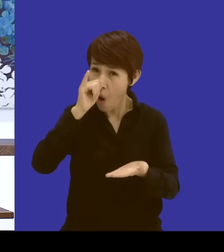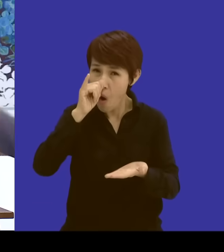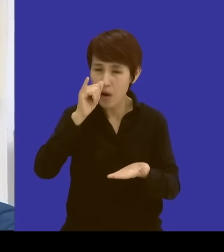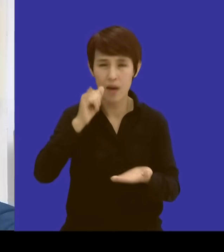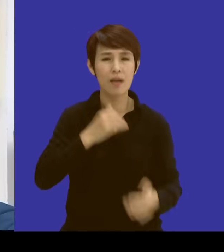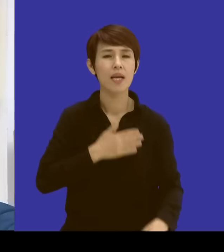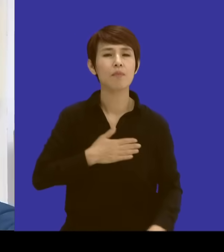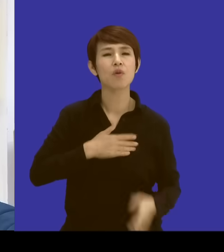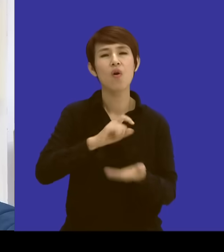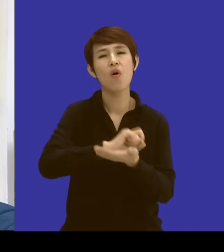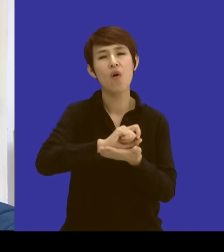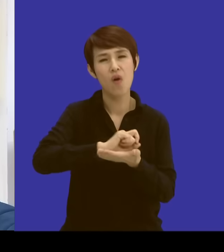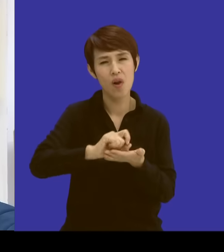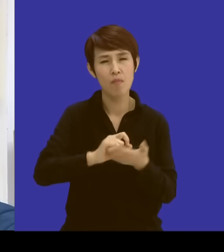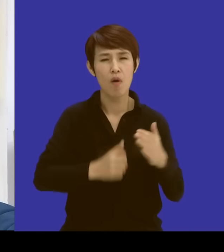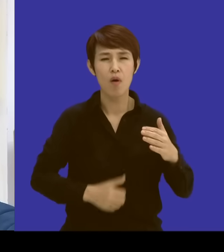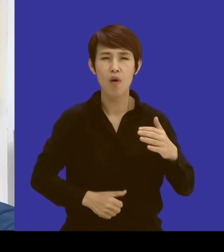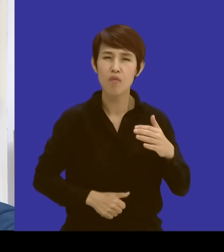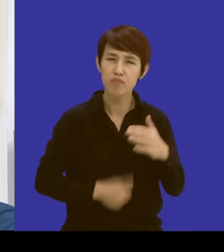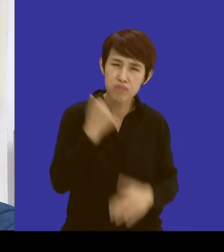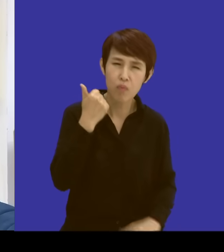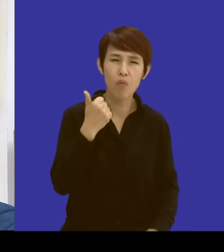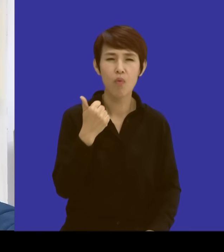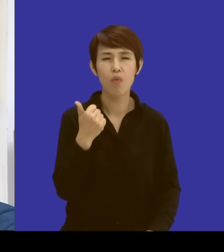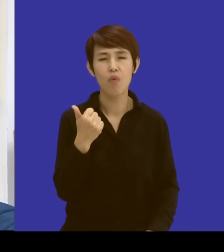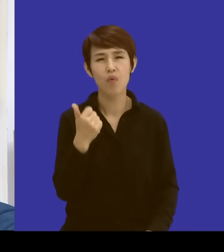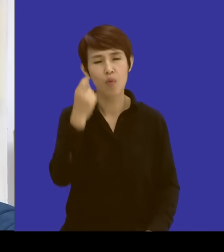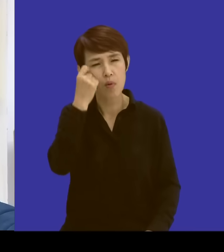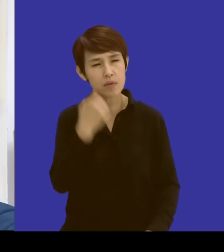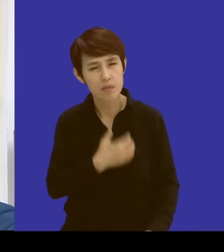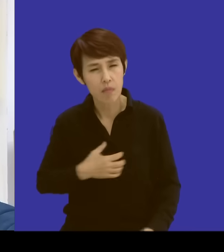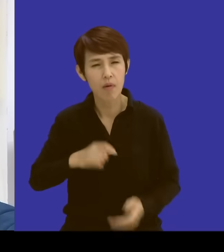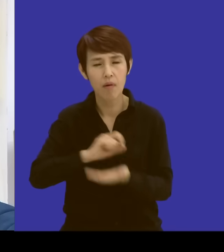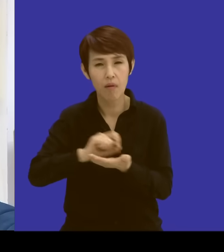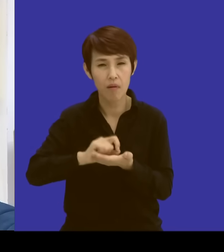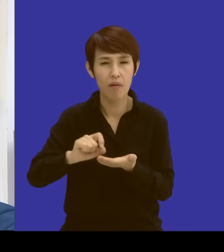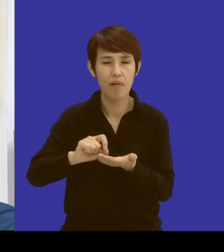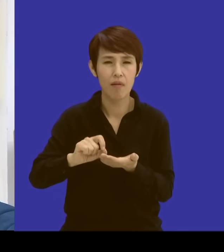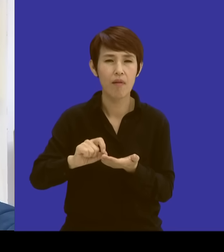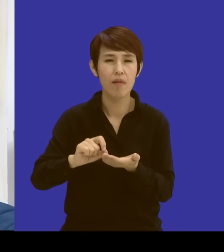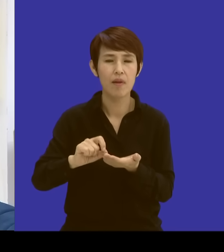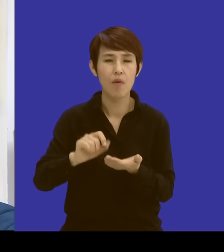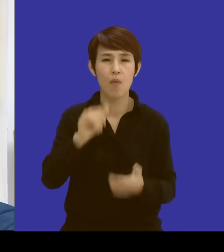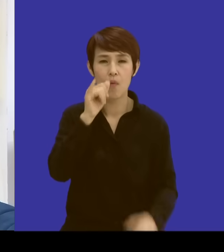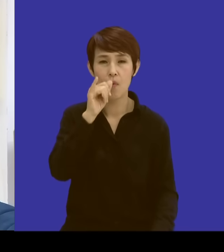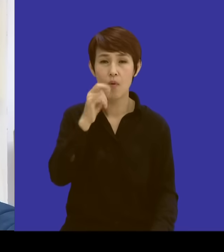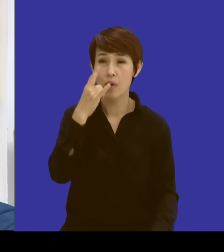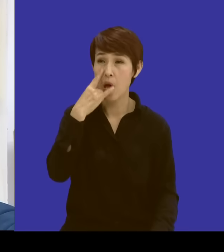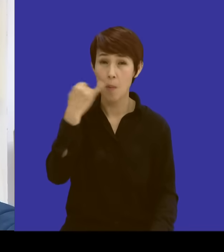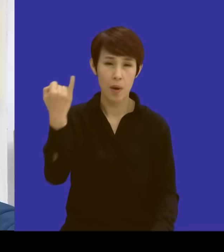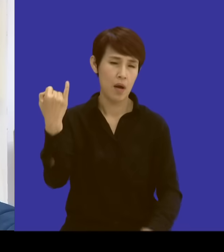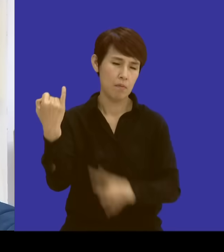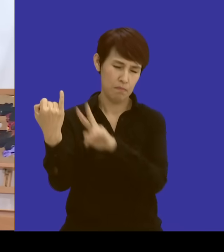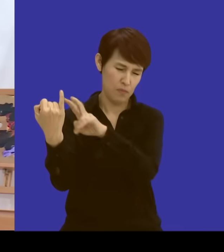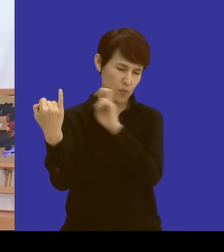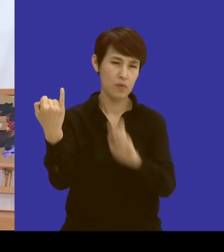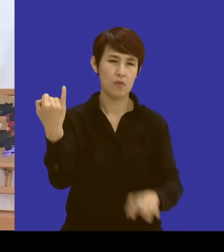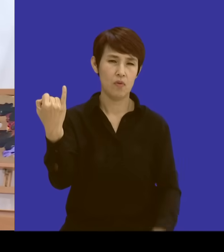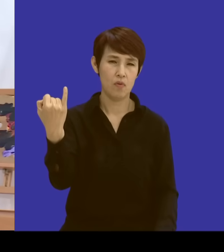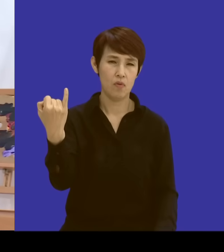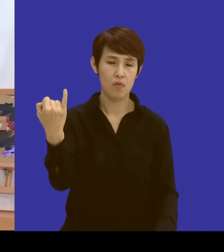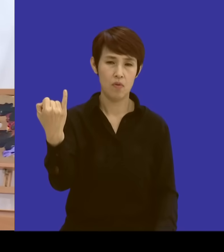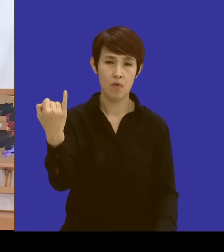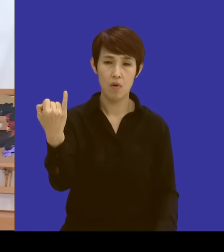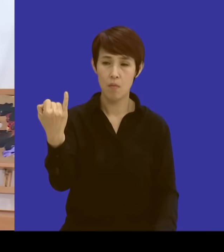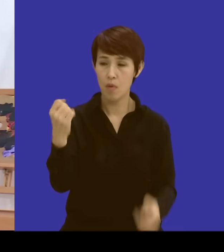감정 일기 자체가 쓰는 거죠. 분노도 적는 거구나. 어머니한테 아. 사실 또 제가 신앙 사춘기 하면서 진심으로 미워했기 때문에 네. 돌아가시고